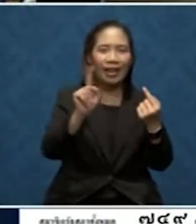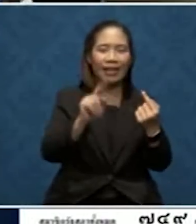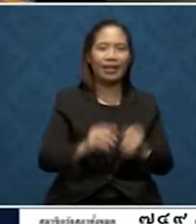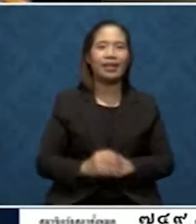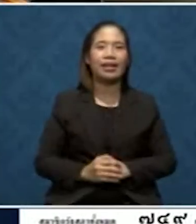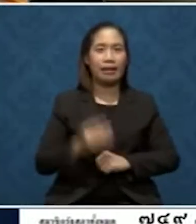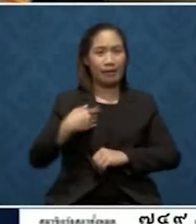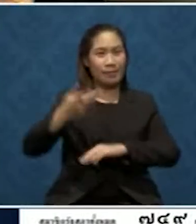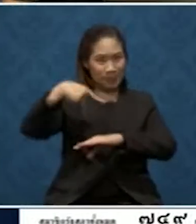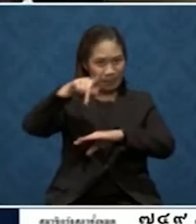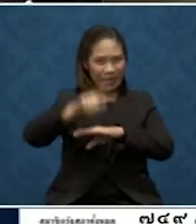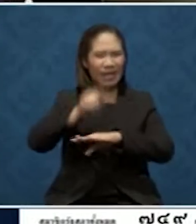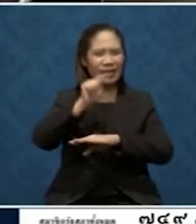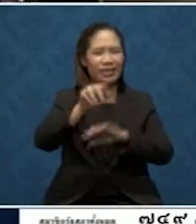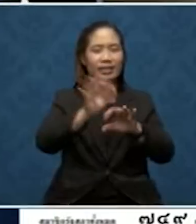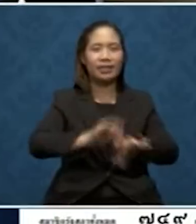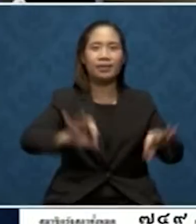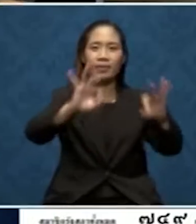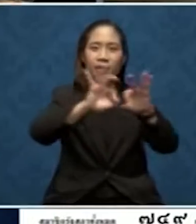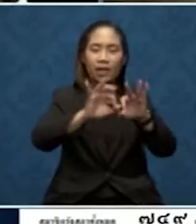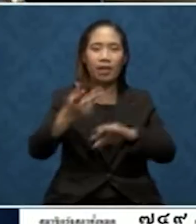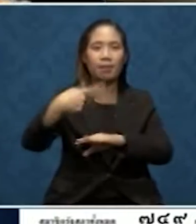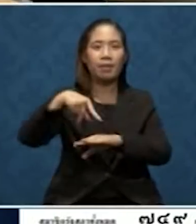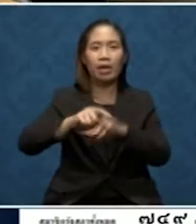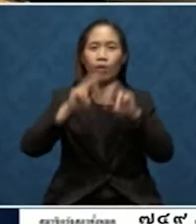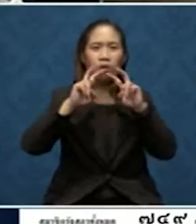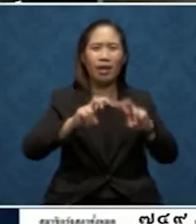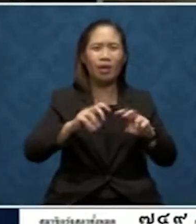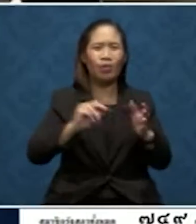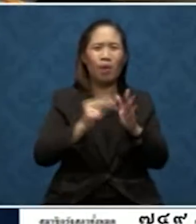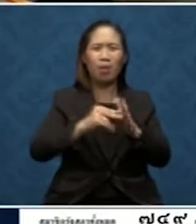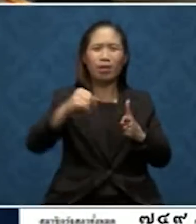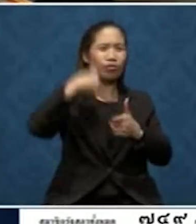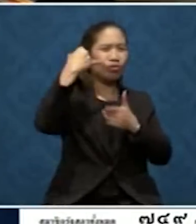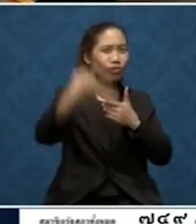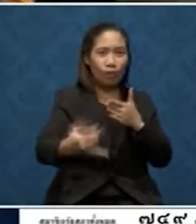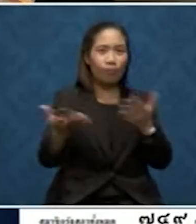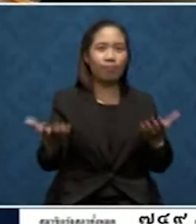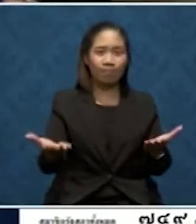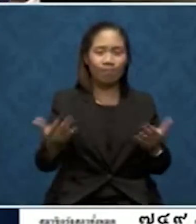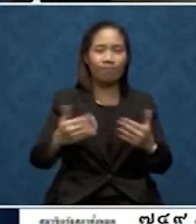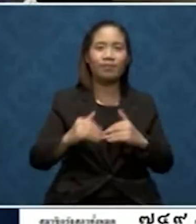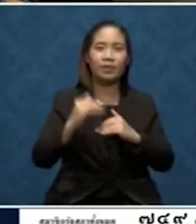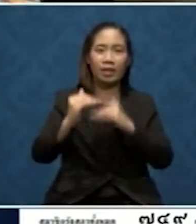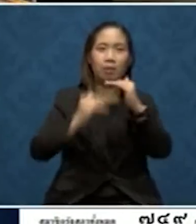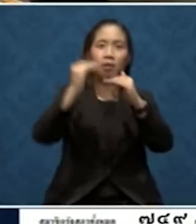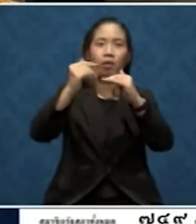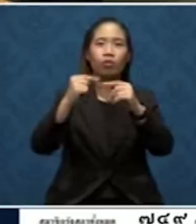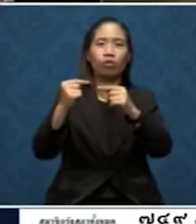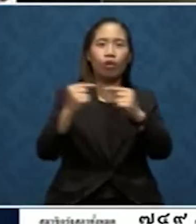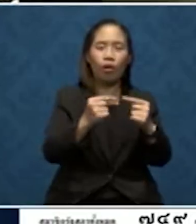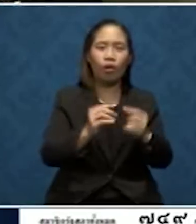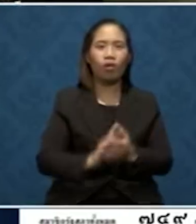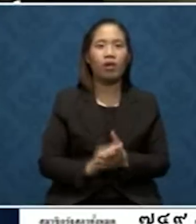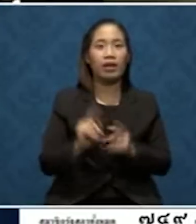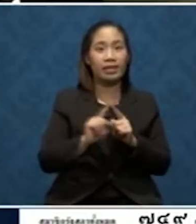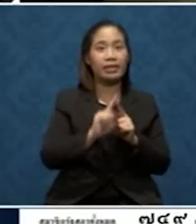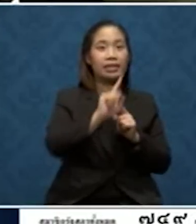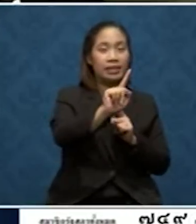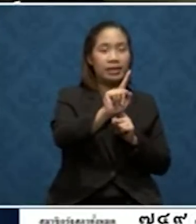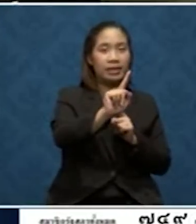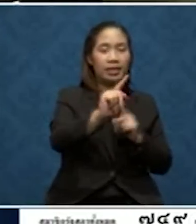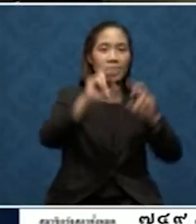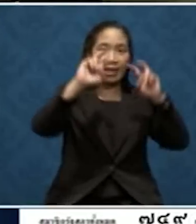ใโยท่ประทานแล้ถาท่านประทานวิทย์ เราจบเลยครับเรากจะได้เดินกัต่อ1. Yattie